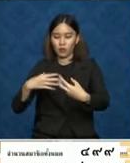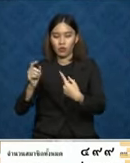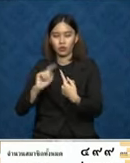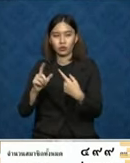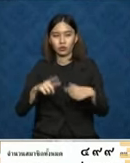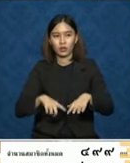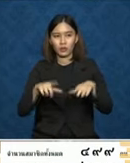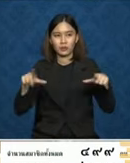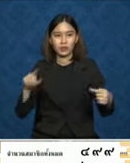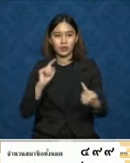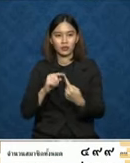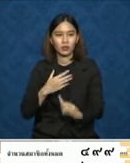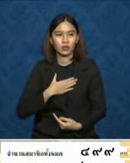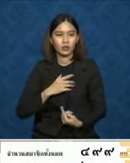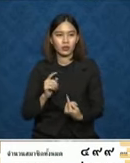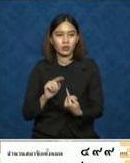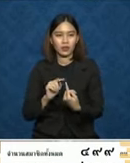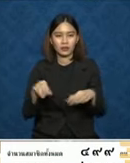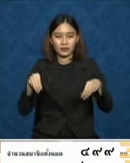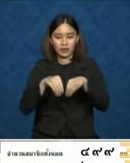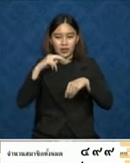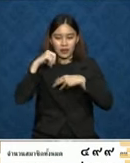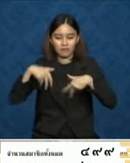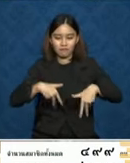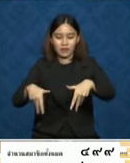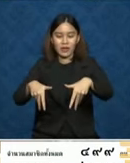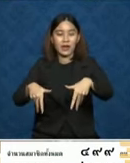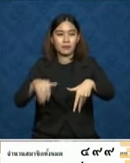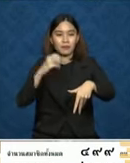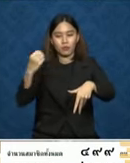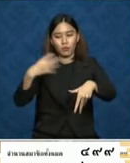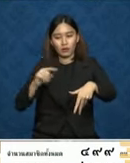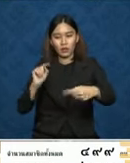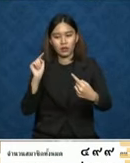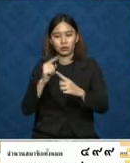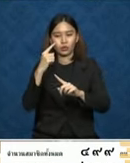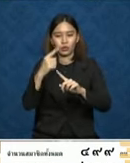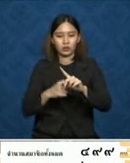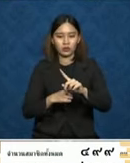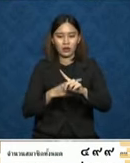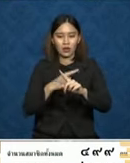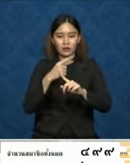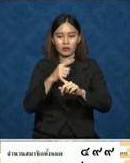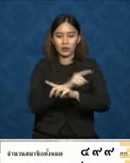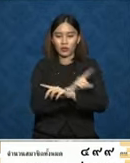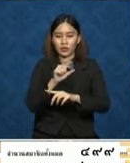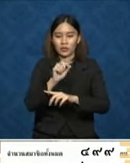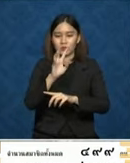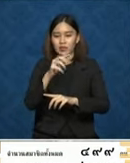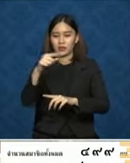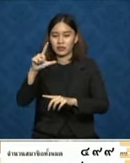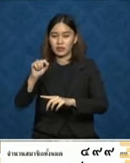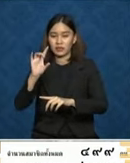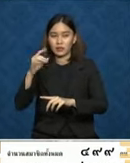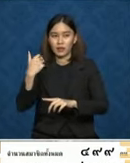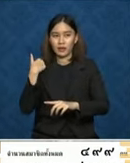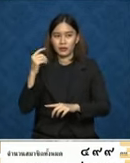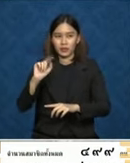เขตพื้นที่ที่ตั้งอยู่ในริมแม่น้ำสายบุรีว่าในช่วงวันที่ 24-28นั้นเกิด